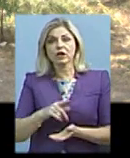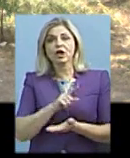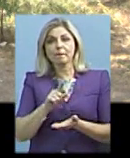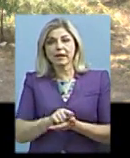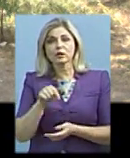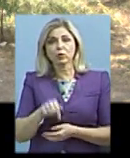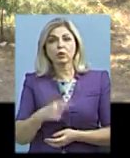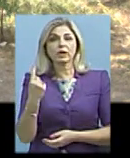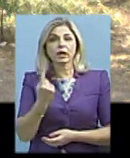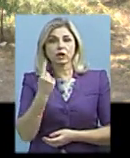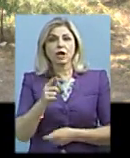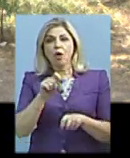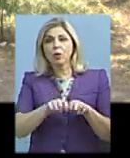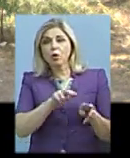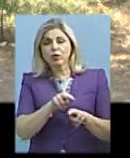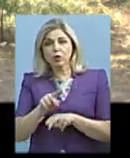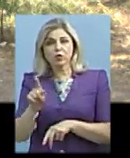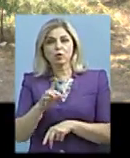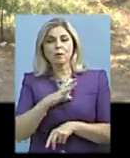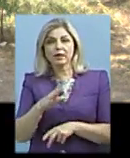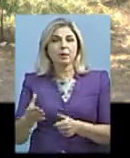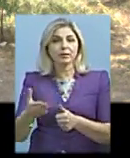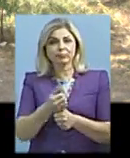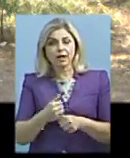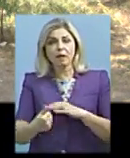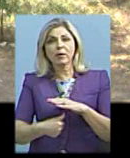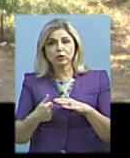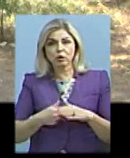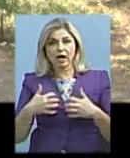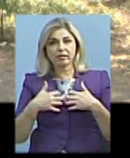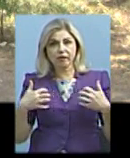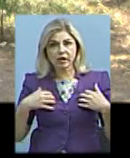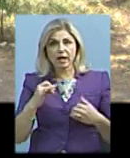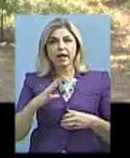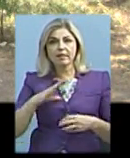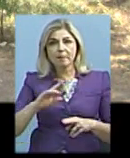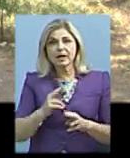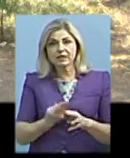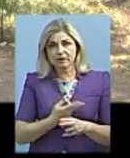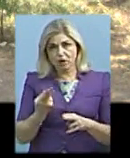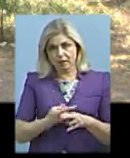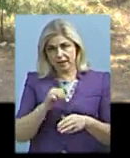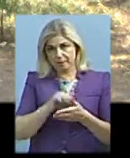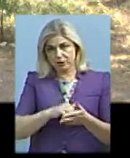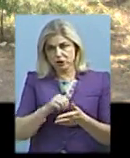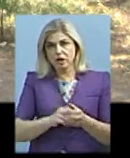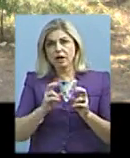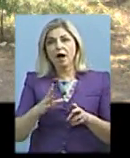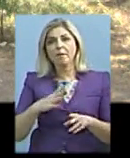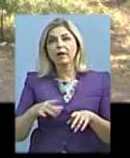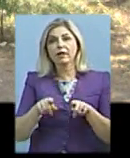контролювати, щоб не було відлову безпритульних тварин без приводу. І не було їх знищення без приводу, як це було місяць